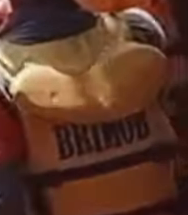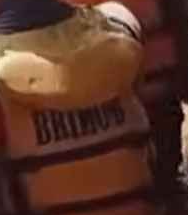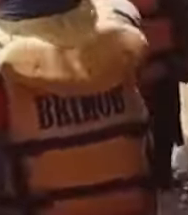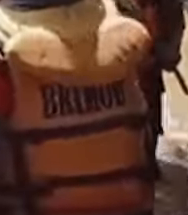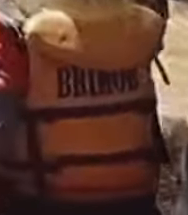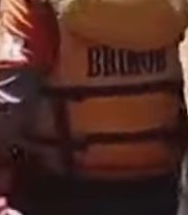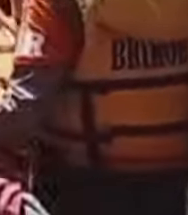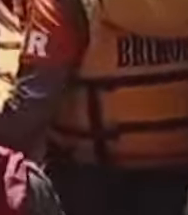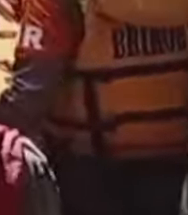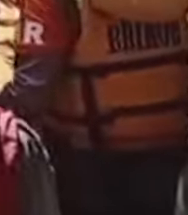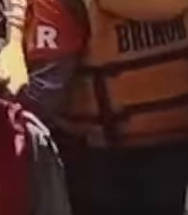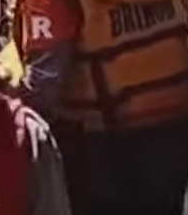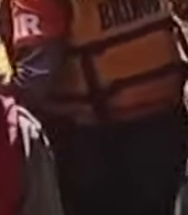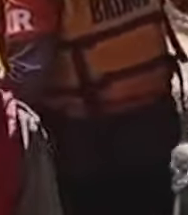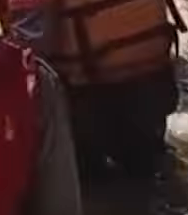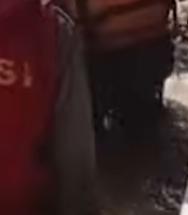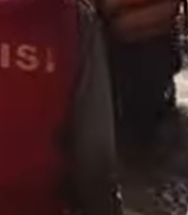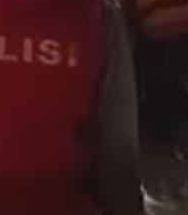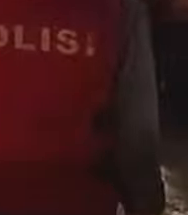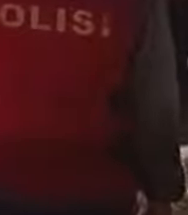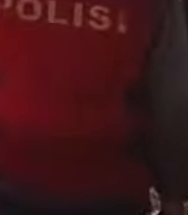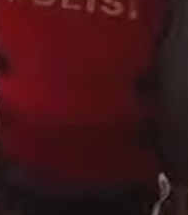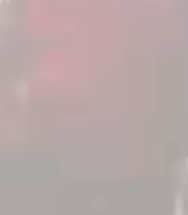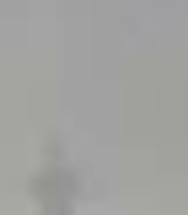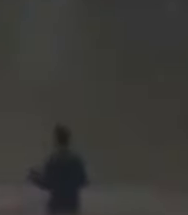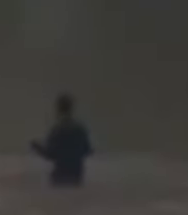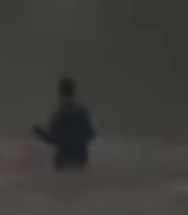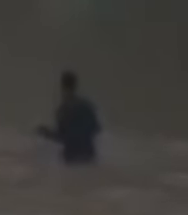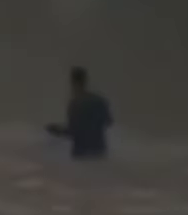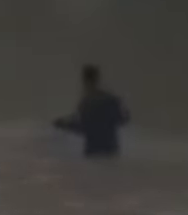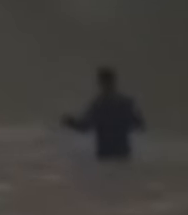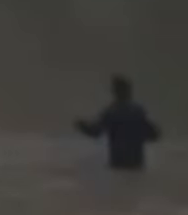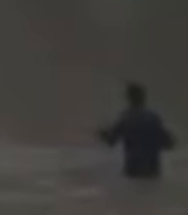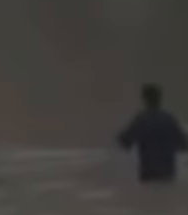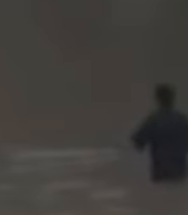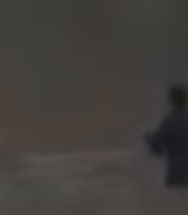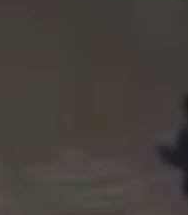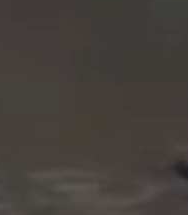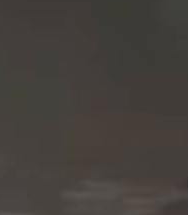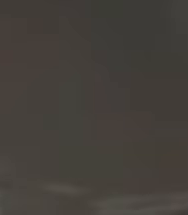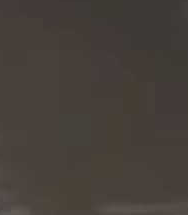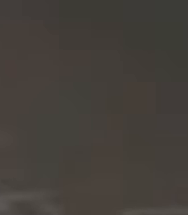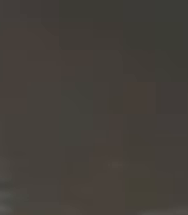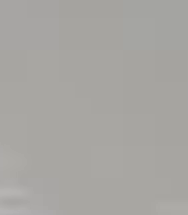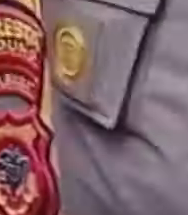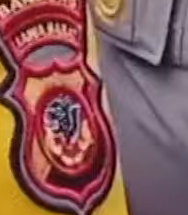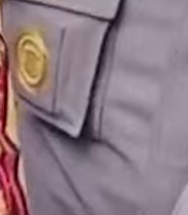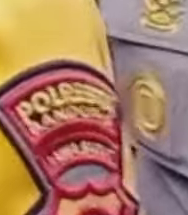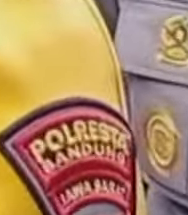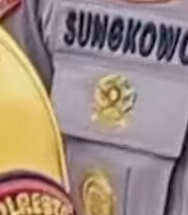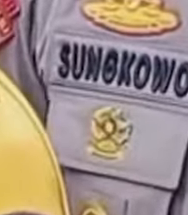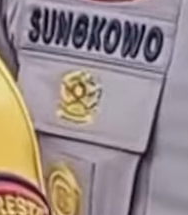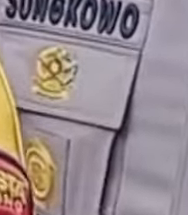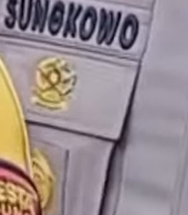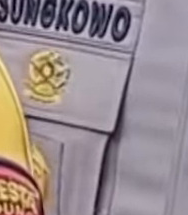dengan melakukan patroli serta menerbangkan drone yang membawa tulisan call center 110 bagi warga yang membutuhkan bantuan. Kami melakukan